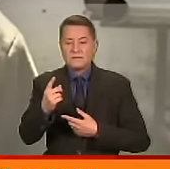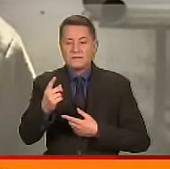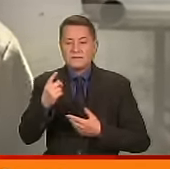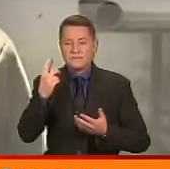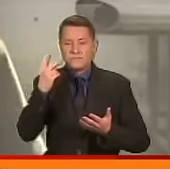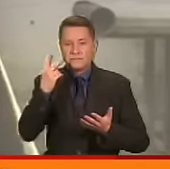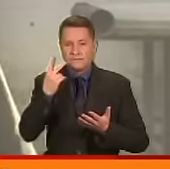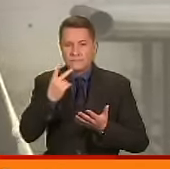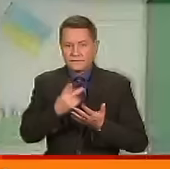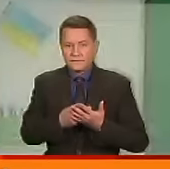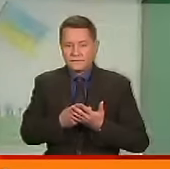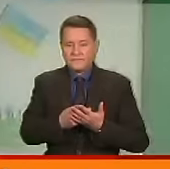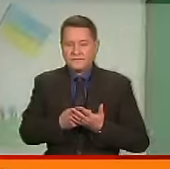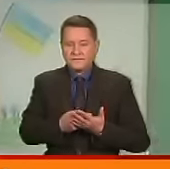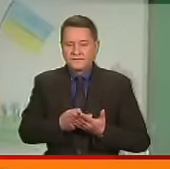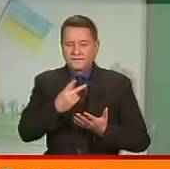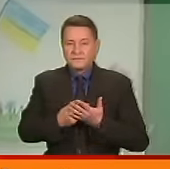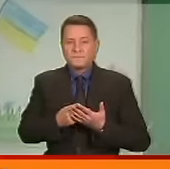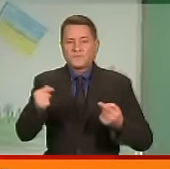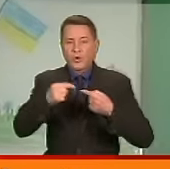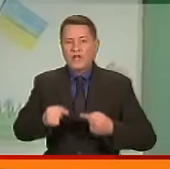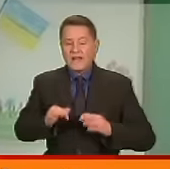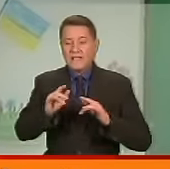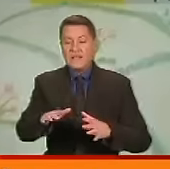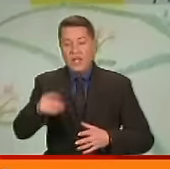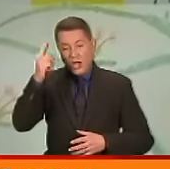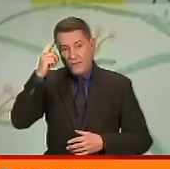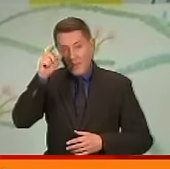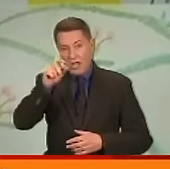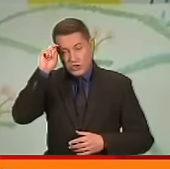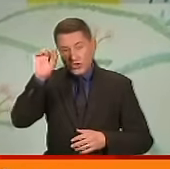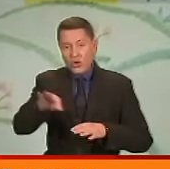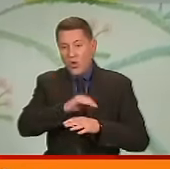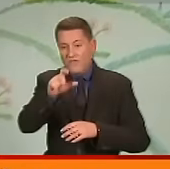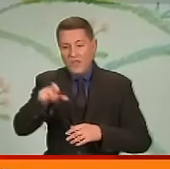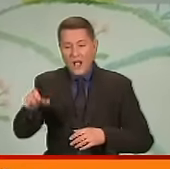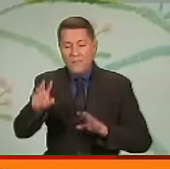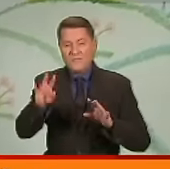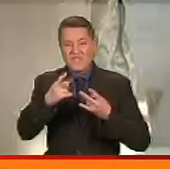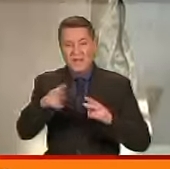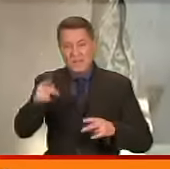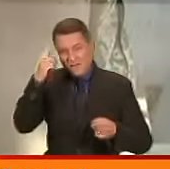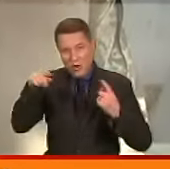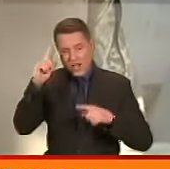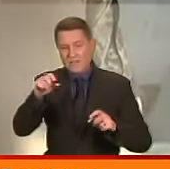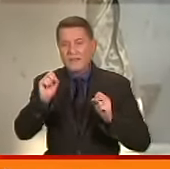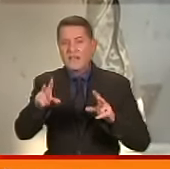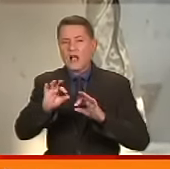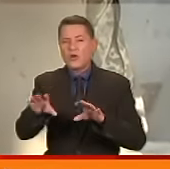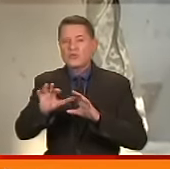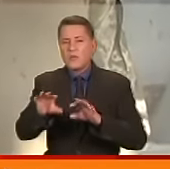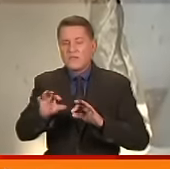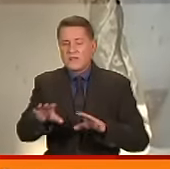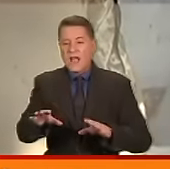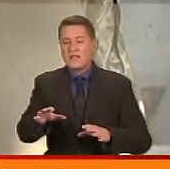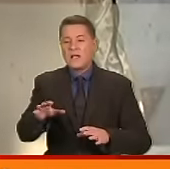бачать, ну, в конкретних діях. Окрім того, чоловікам не треба вигадувати, як в рожевому світлі розповісти жінкам про чергову пекельну